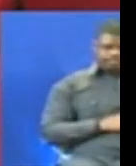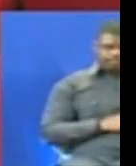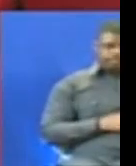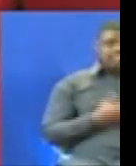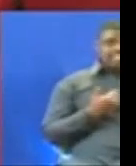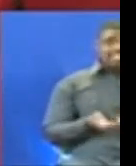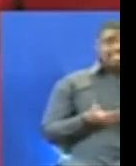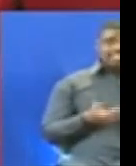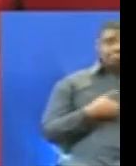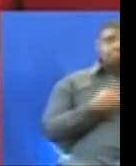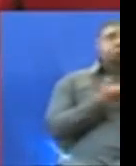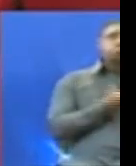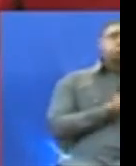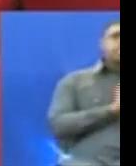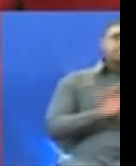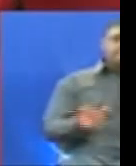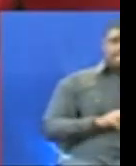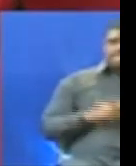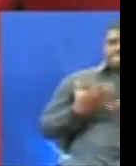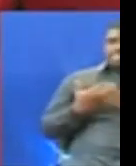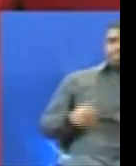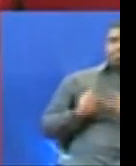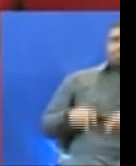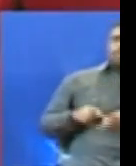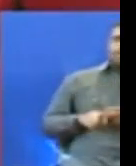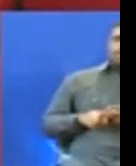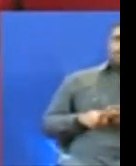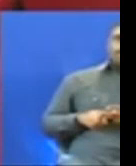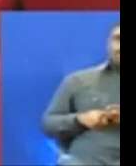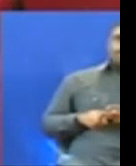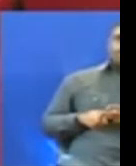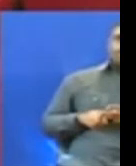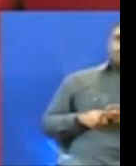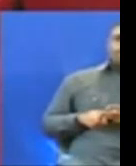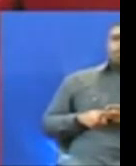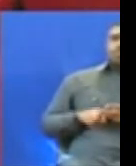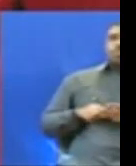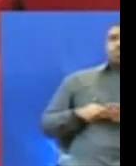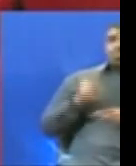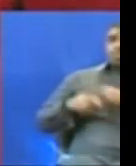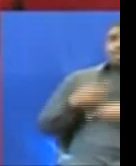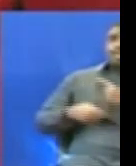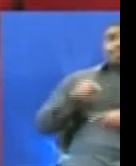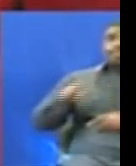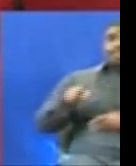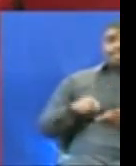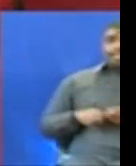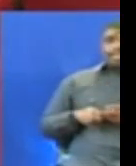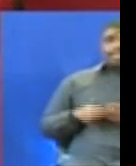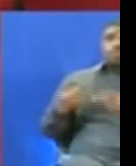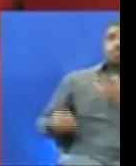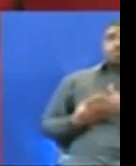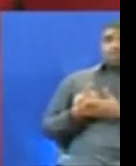Sasa nilishapendekeza kwamba kwa sababu kuna mradi mkubwa wa umeme wa maporomoko ya Rusumo unaoendelea pale, na kutokana